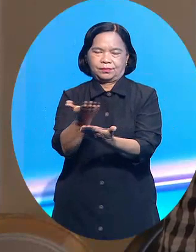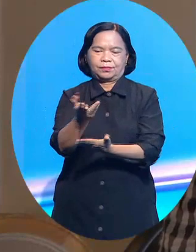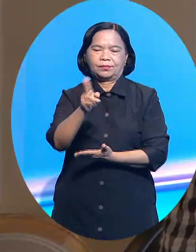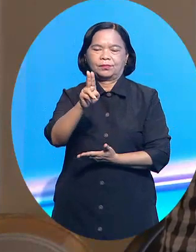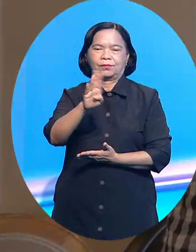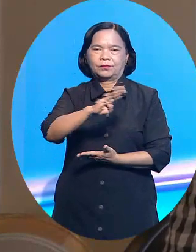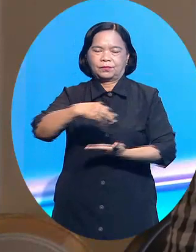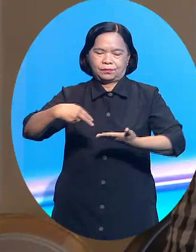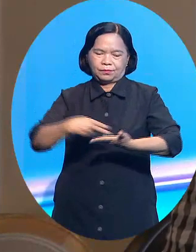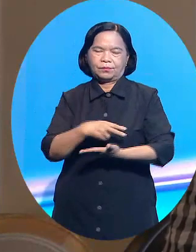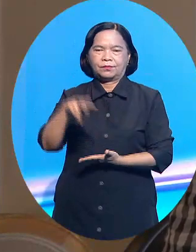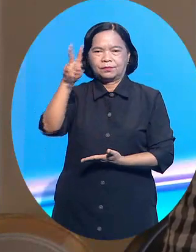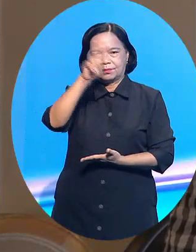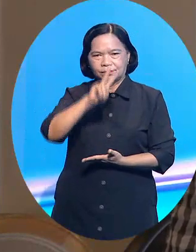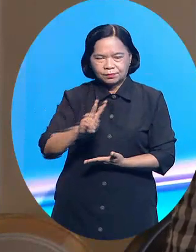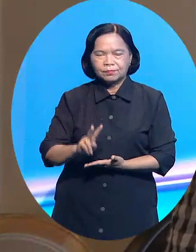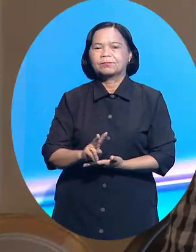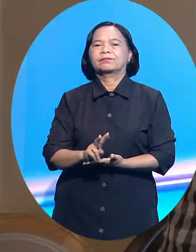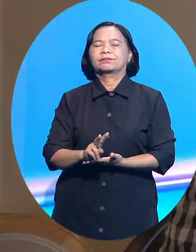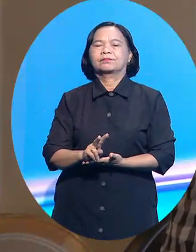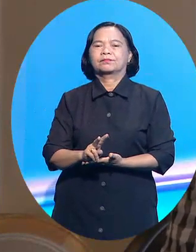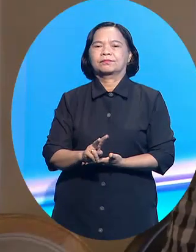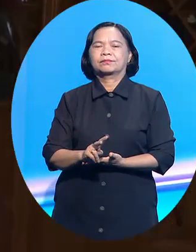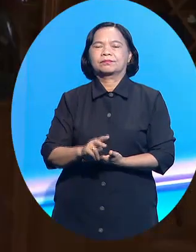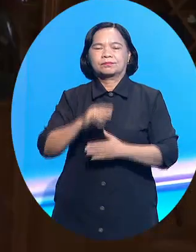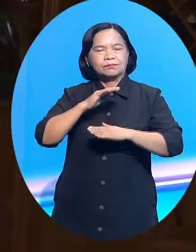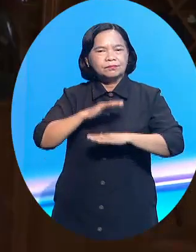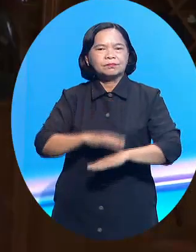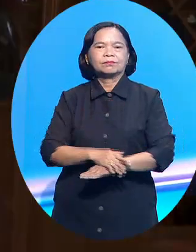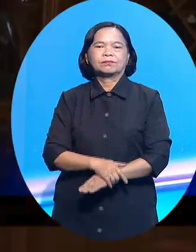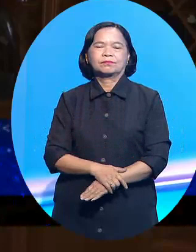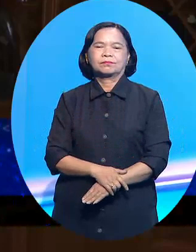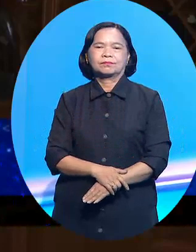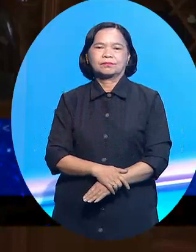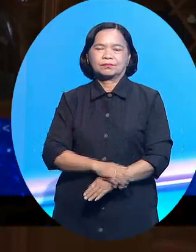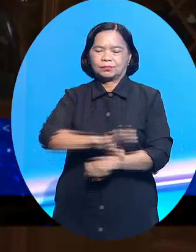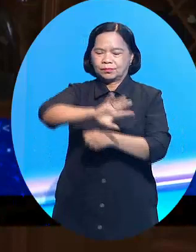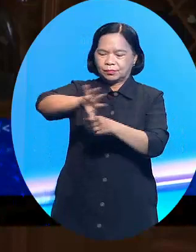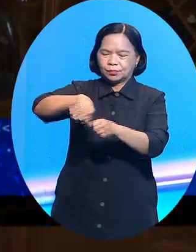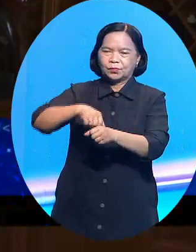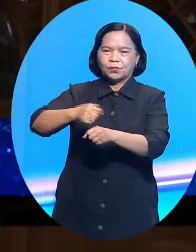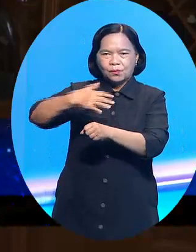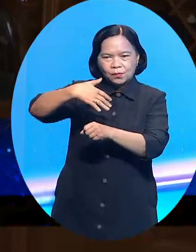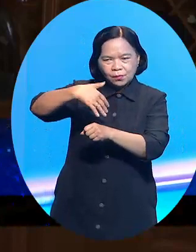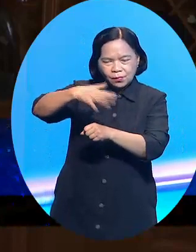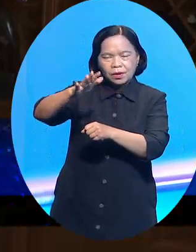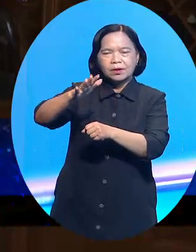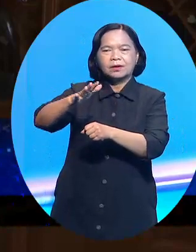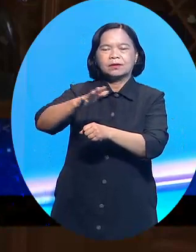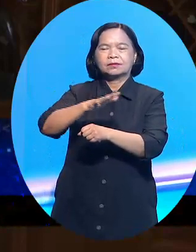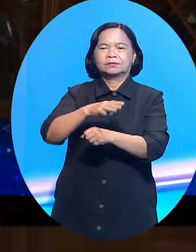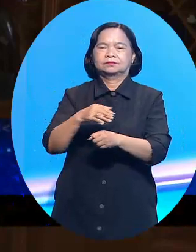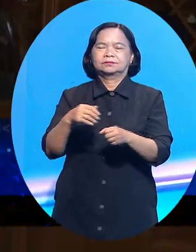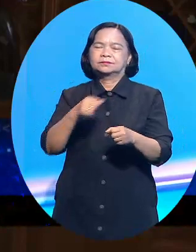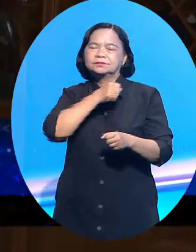mặt trận tổ quốc phường có thể thực hiện một cách là hiệu quả nhất. Tôi là lớn tuổi, sức yếu, thì và chú cũng vận